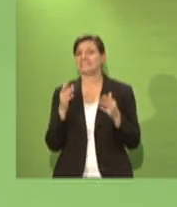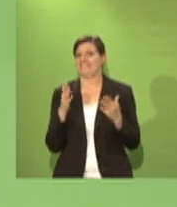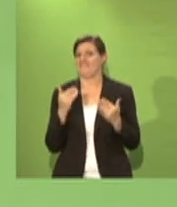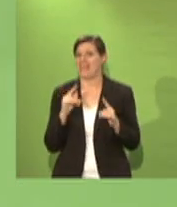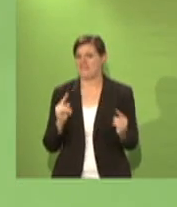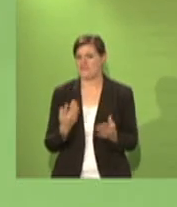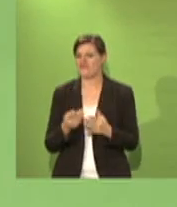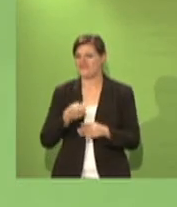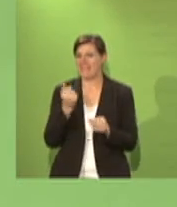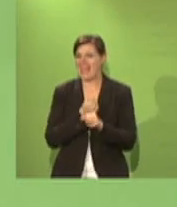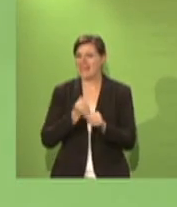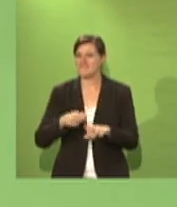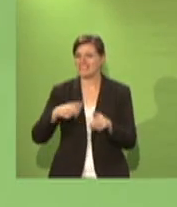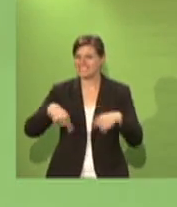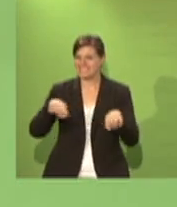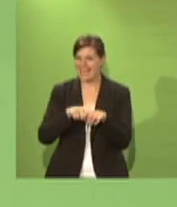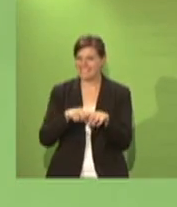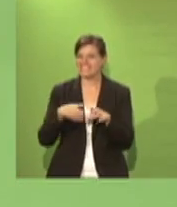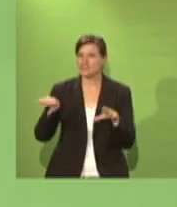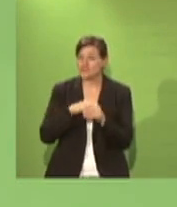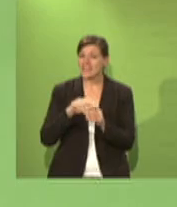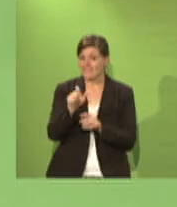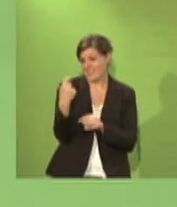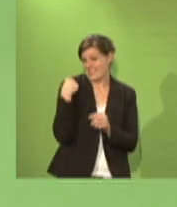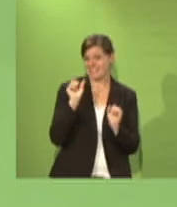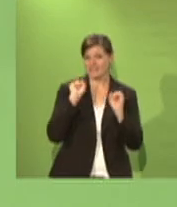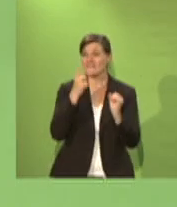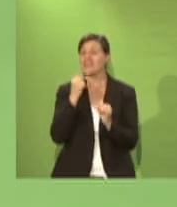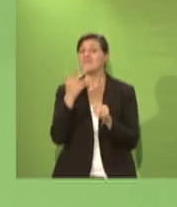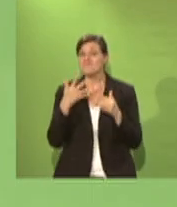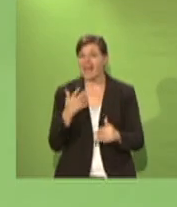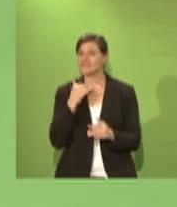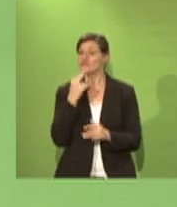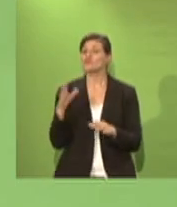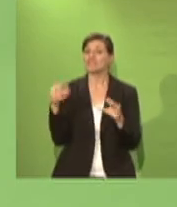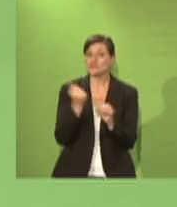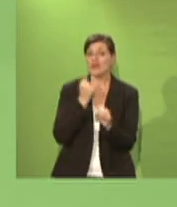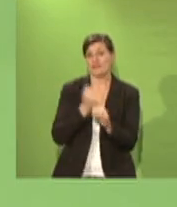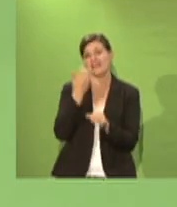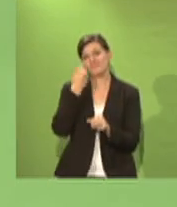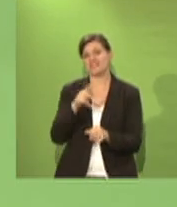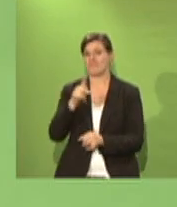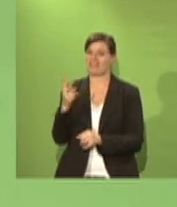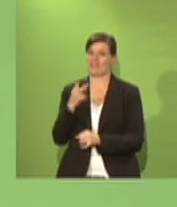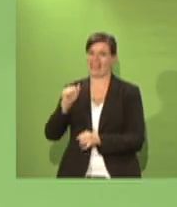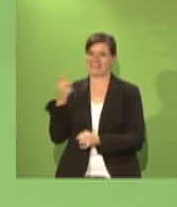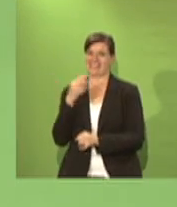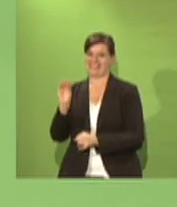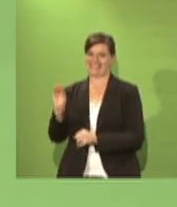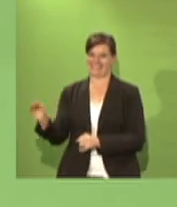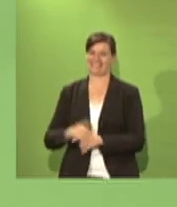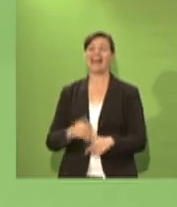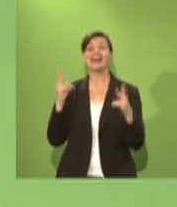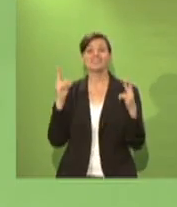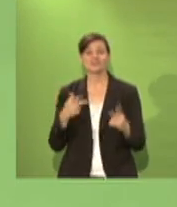einen Arbeitskreis Inklusion NRW gegründet. Wer daran mitarbeiten möchte, der soll sich bei Antje und Patrick bitte melden. Und ansonsten bitte ich um Zustimmung zu